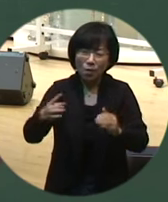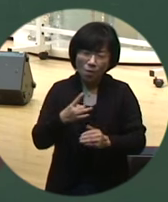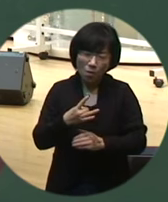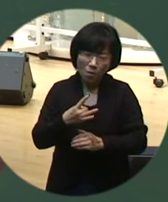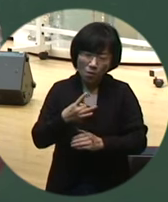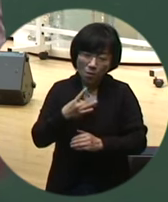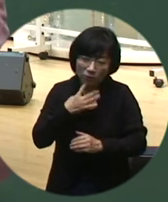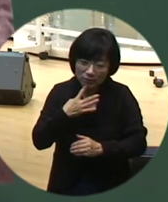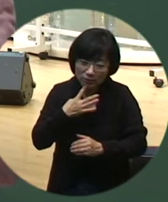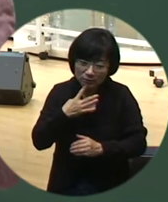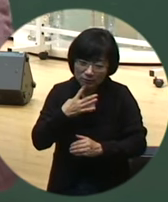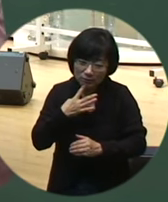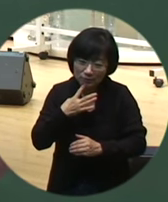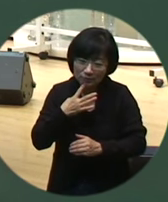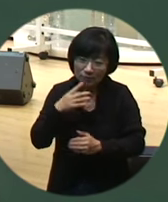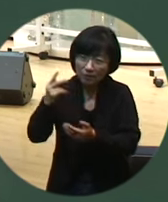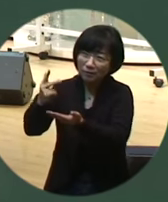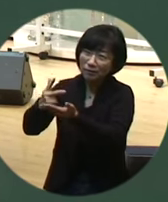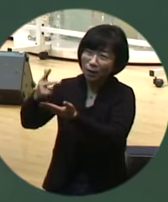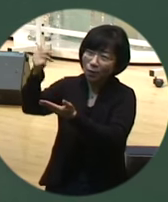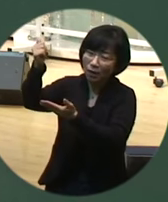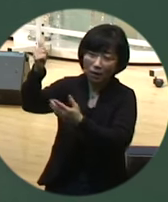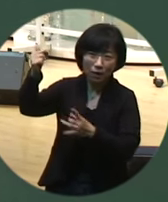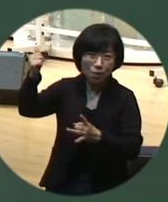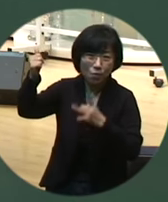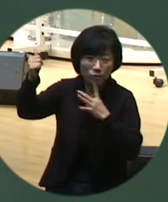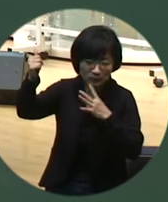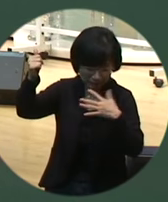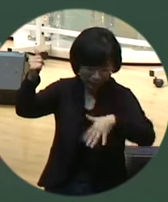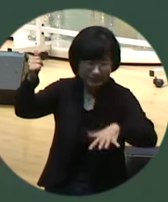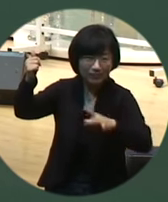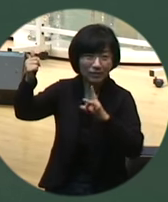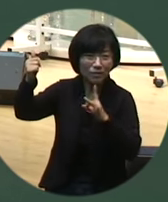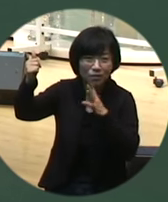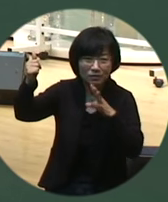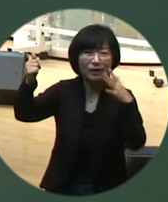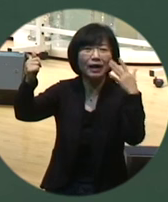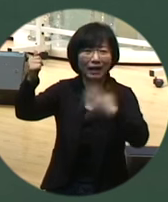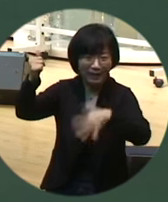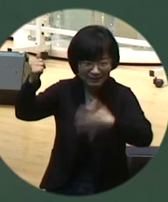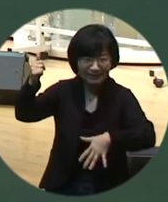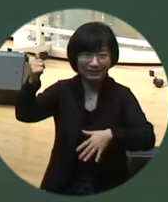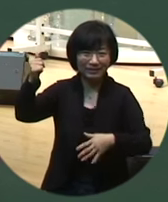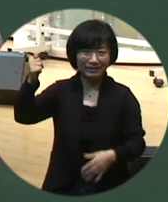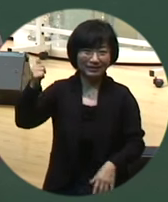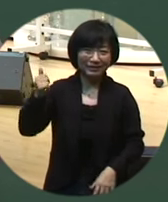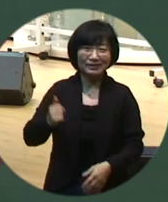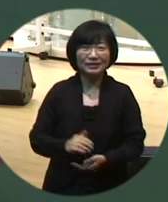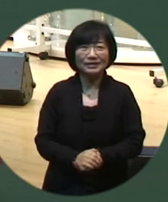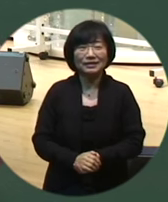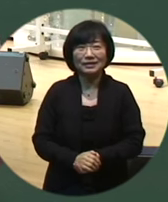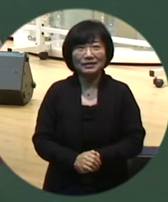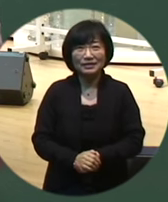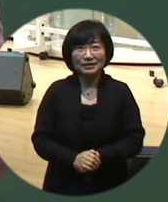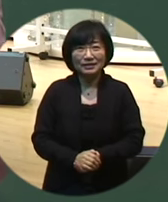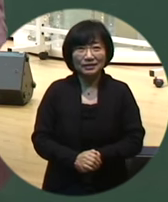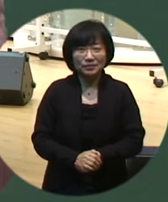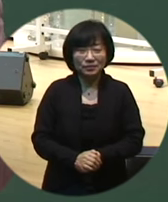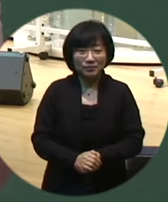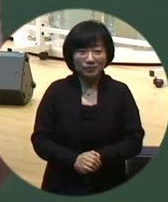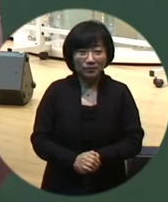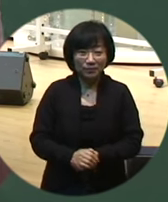거예요. Solomon built a temple. He gave 1000 burnt sacrifices before God, and there was nobody to rival his wisdom. And yet, he didn't have only God.